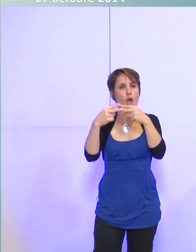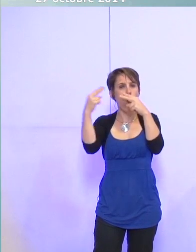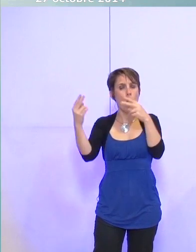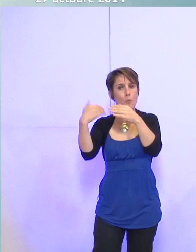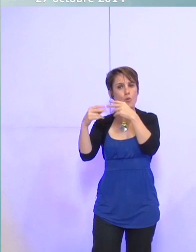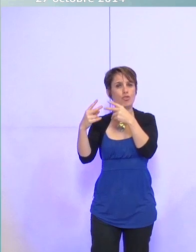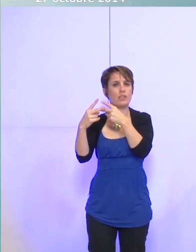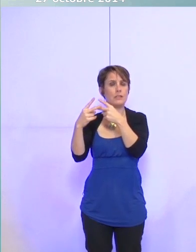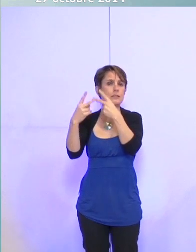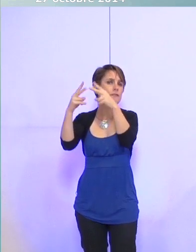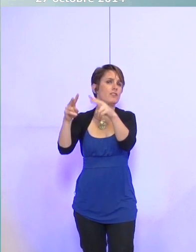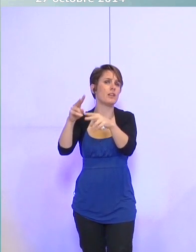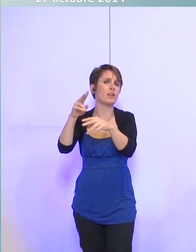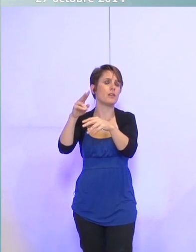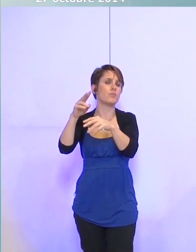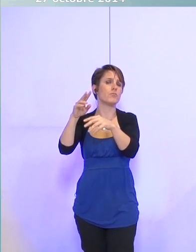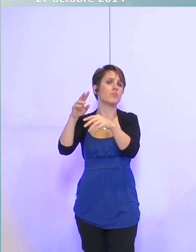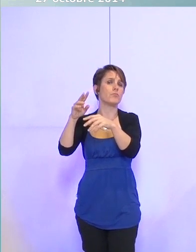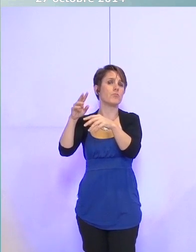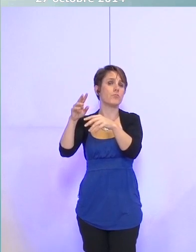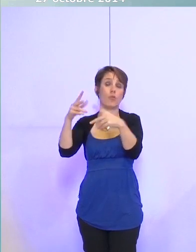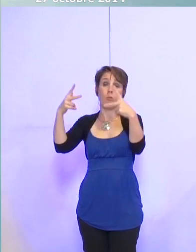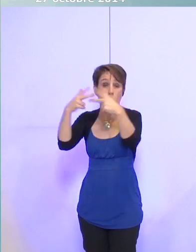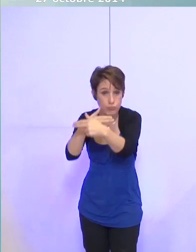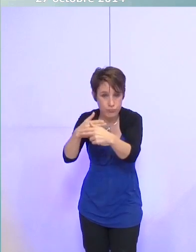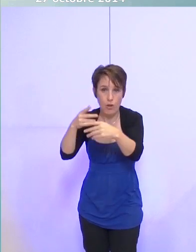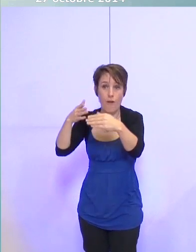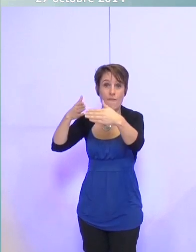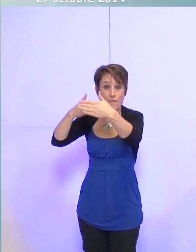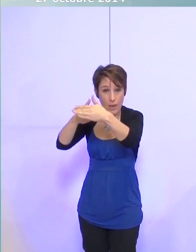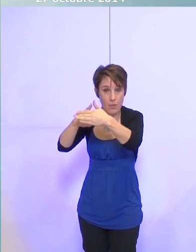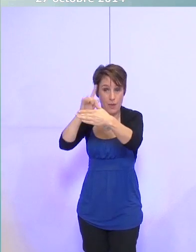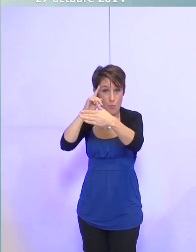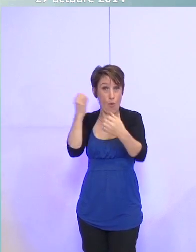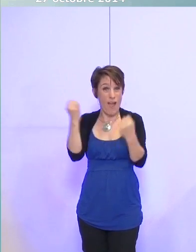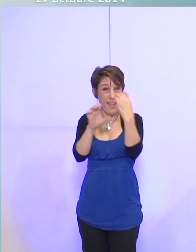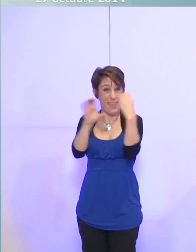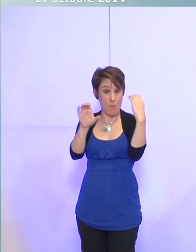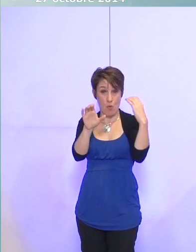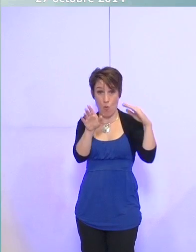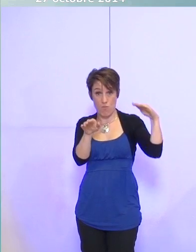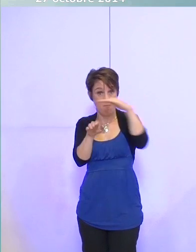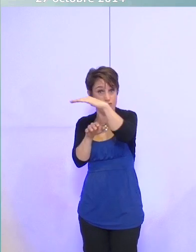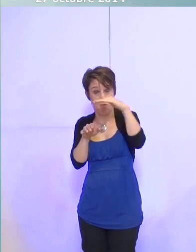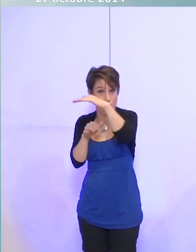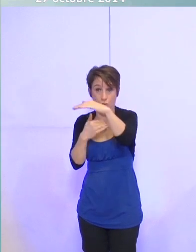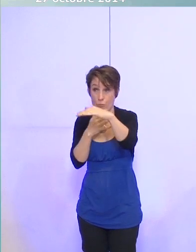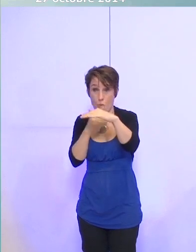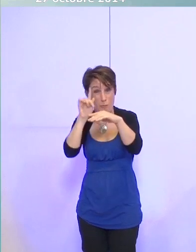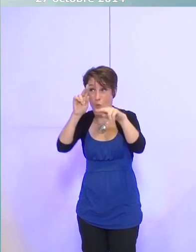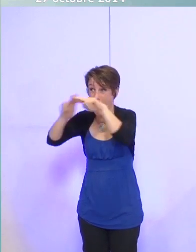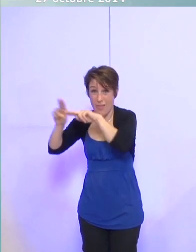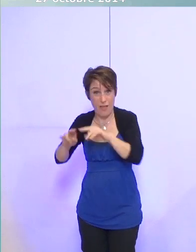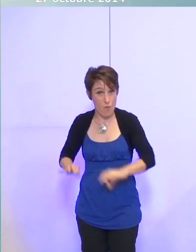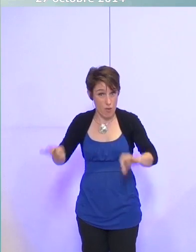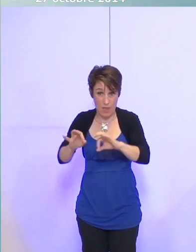face de l'usine Bayer, n'était plus accessible aux camions, et donc les camions sont en train de faire un immense détour uniquement parce qu'il n'y a plus d'investissement et que ce pont n'a pas été entretenu. Donc je crois que les